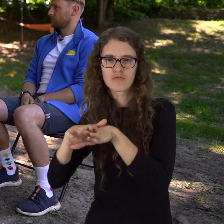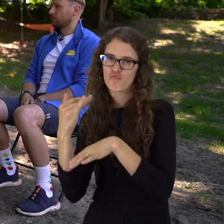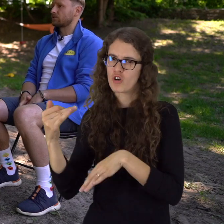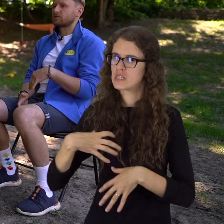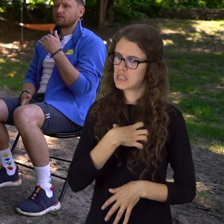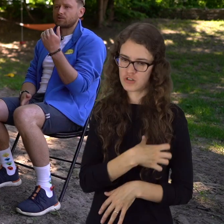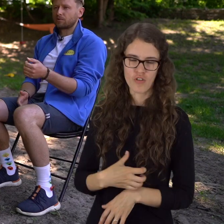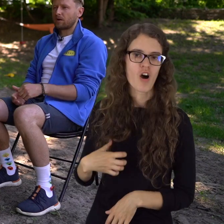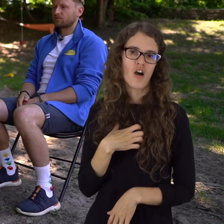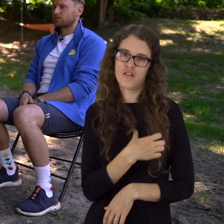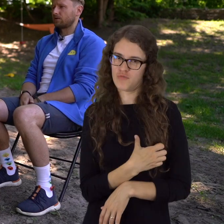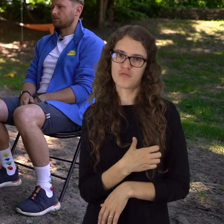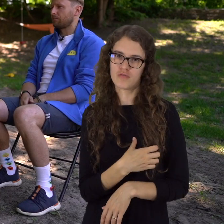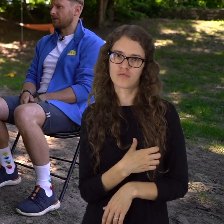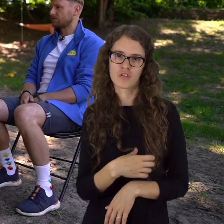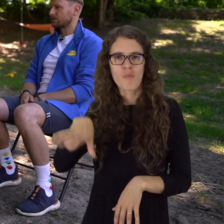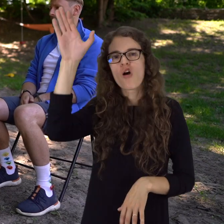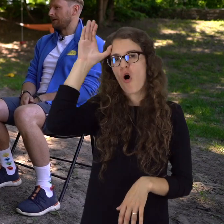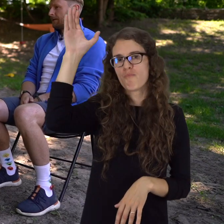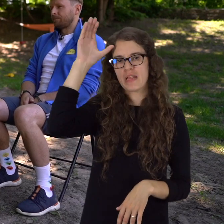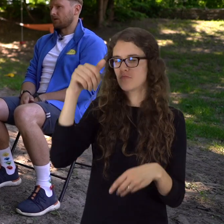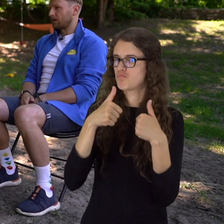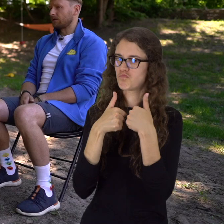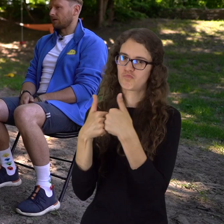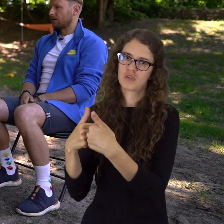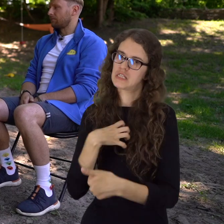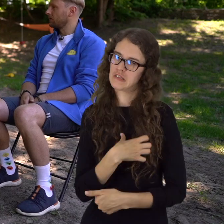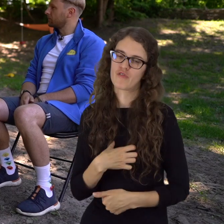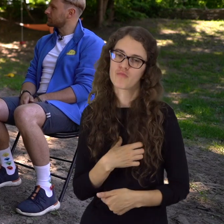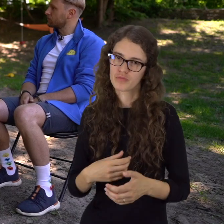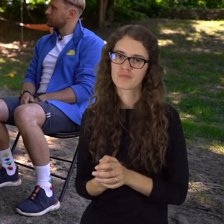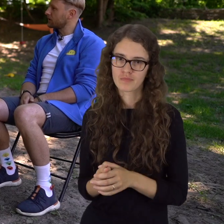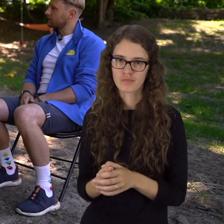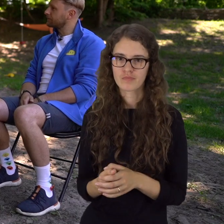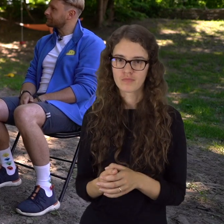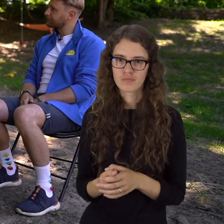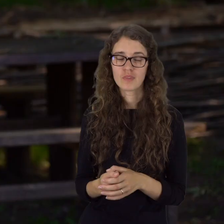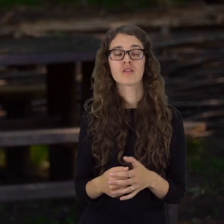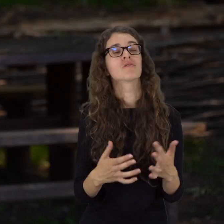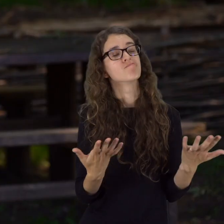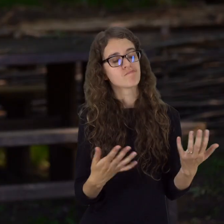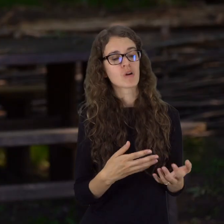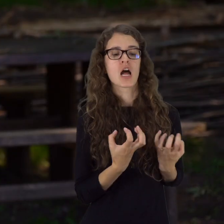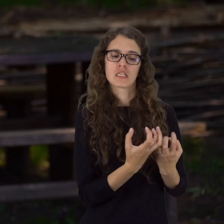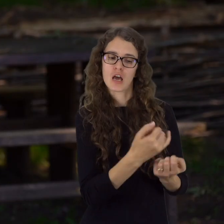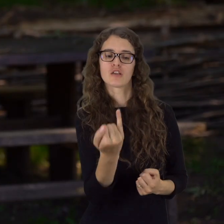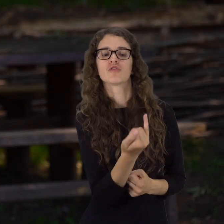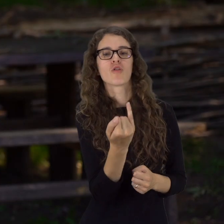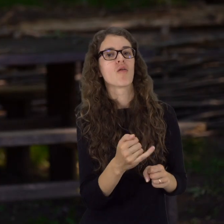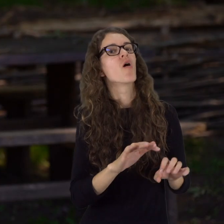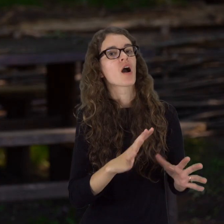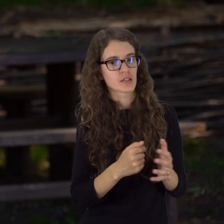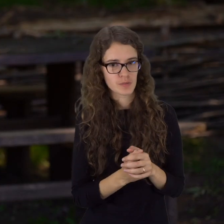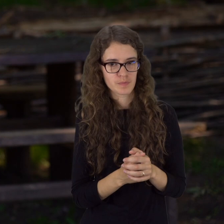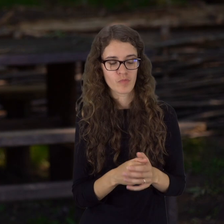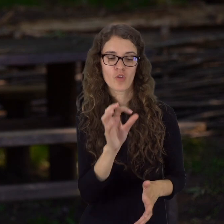labai svarbu. Ir visos tos 21-aisios kompetencijos, tai tikrai yra labai, labai svarbu šiai dienai. Mhm. Man dar įdomu yra, vat, kaip tik apie